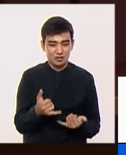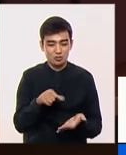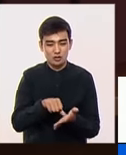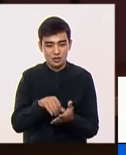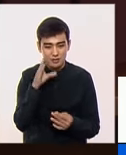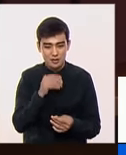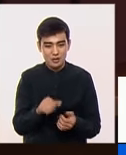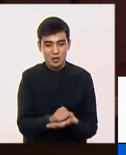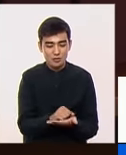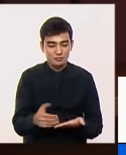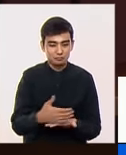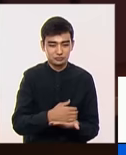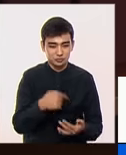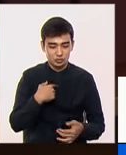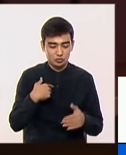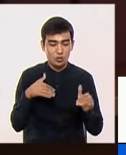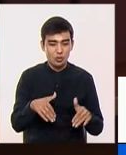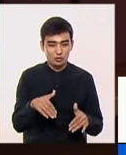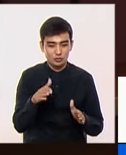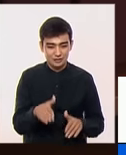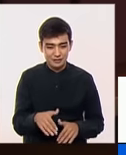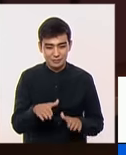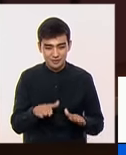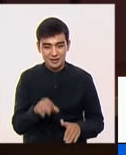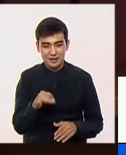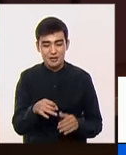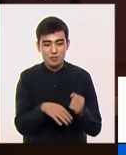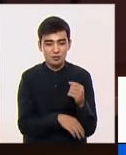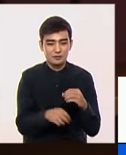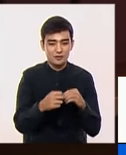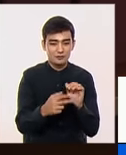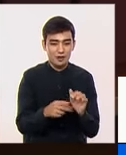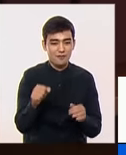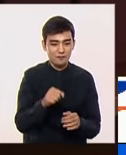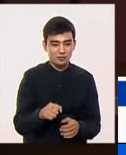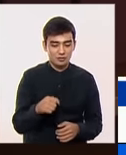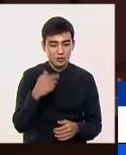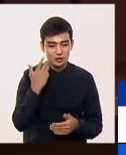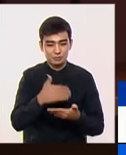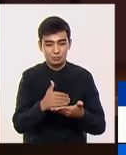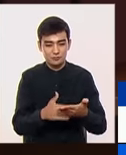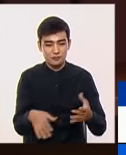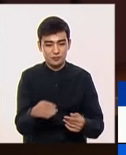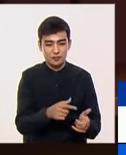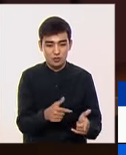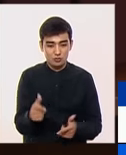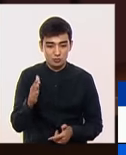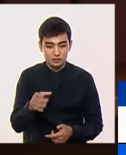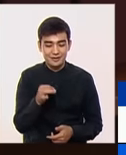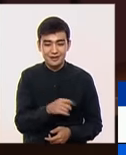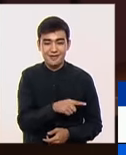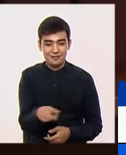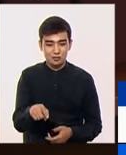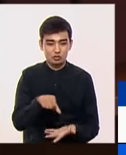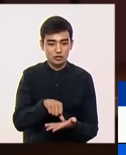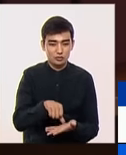приемный документов у нас колледжах также после 18 августа когда вот эти все списки сформируются они будут участвовать